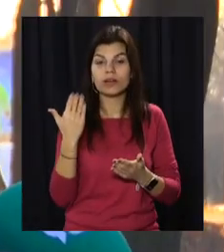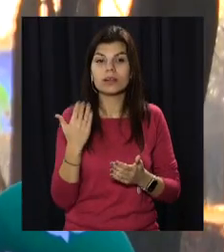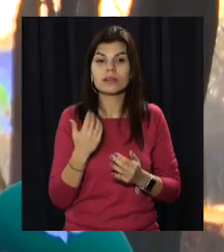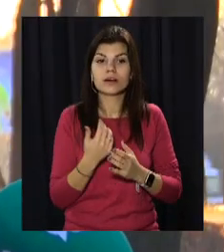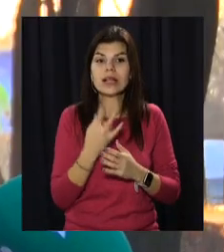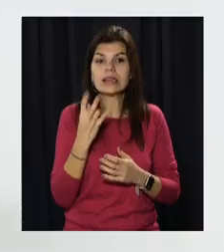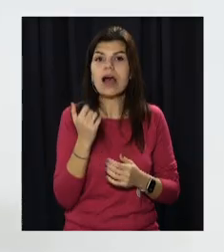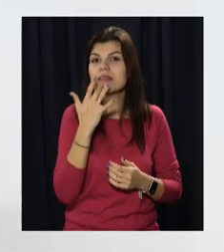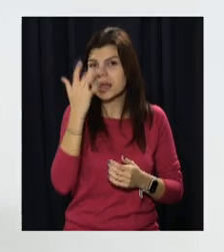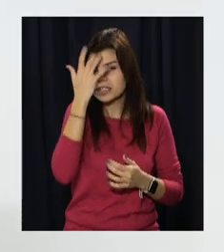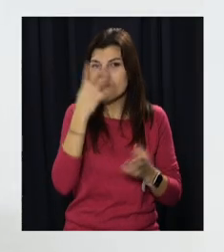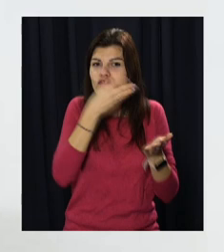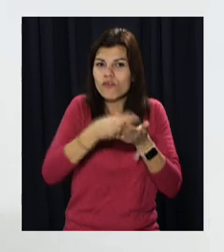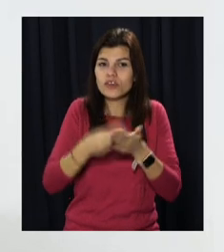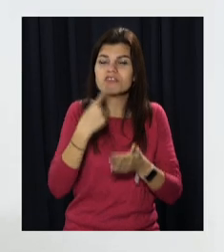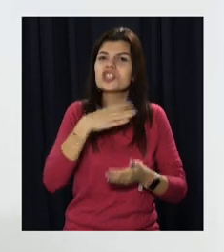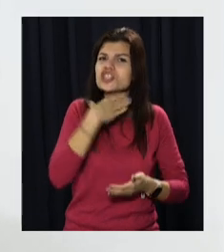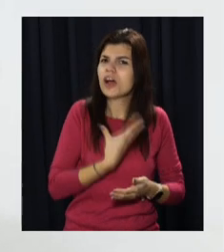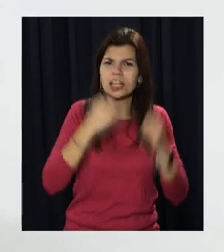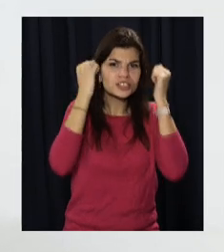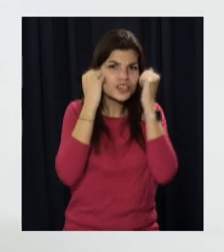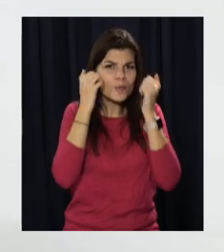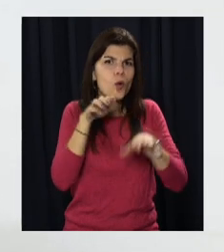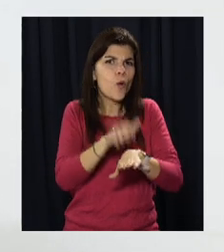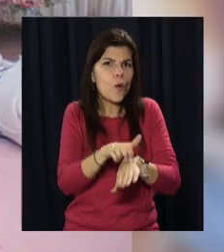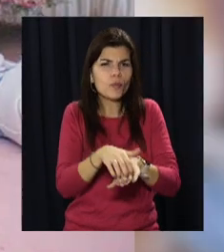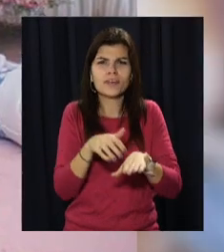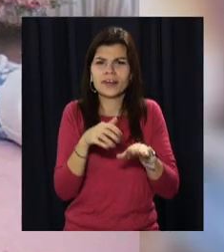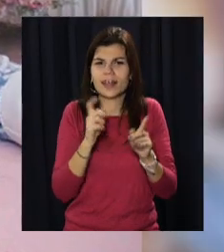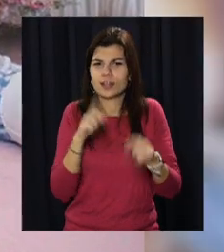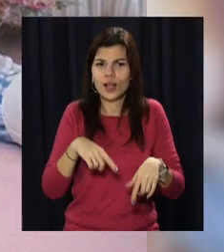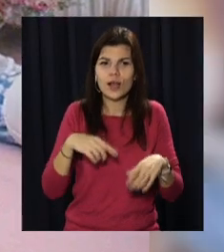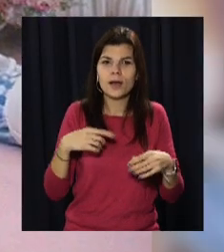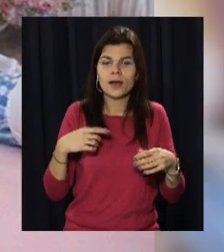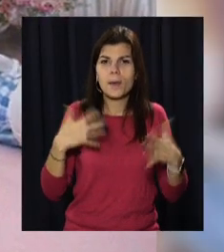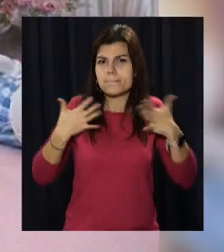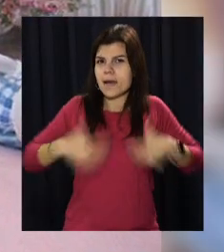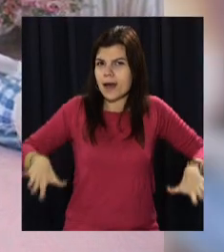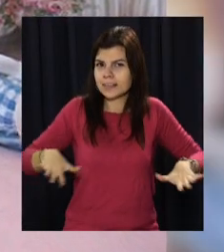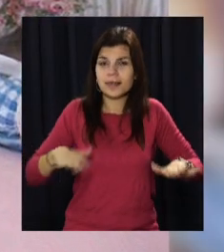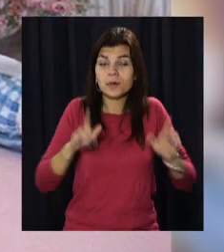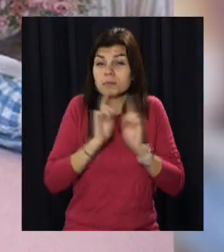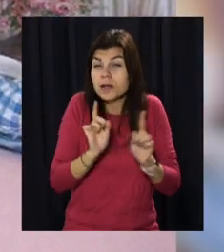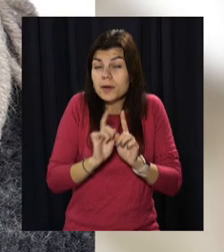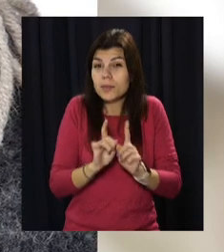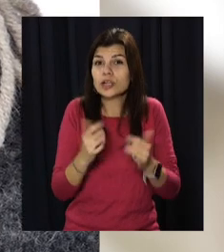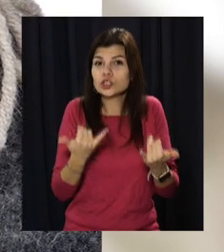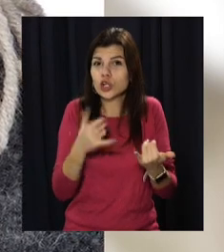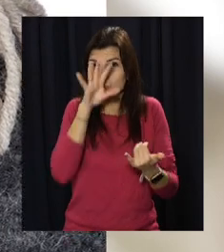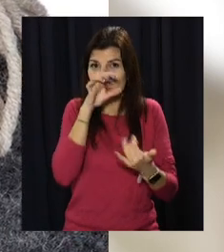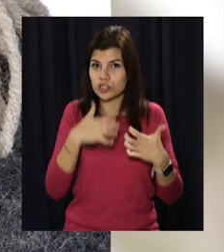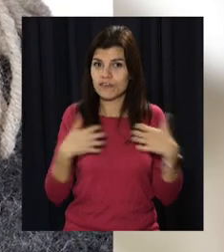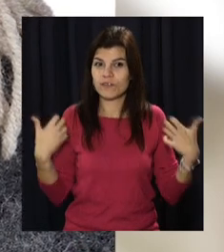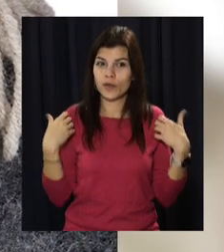на літо. Светри, шарфи, шапки, чобітки та навіть сукні. У що тільки не одягають нинішніх